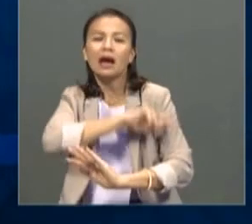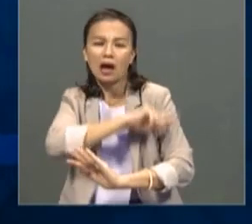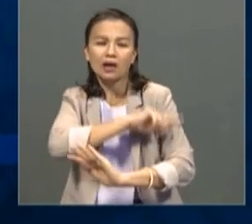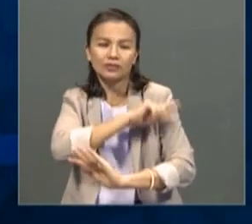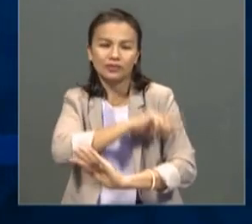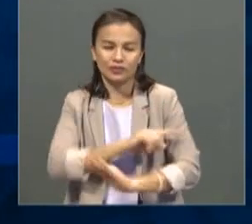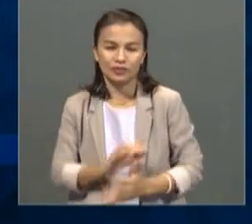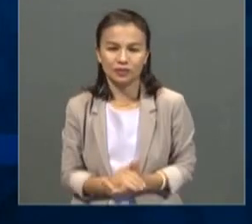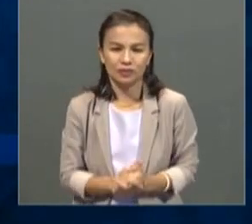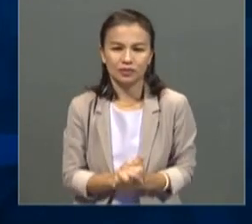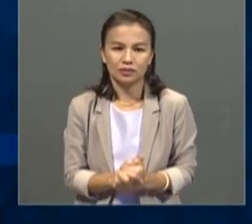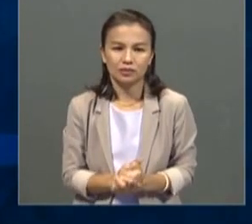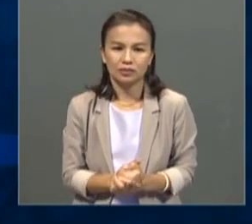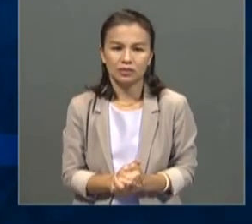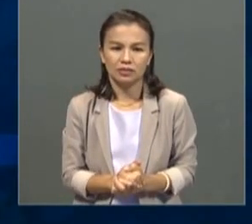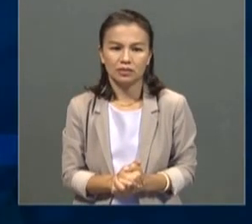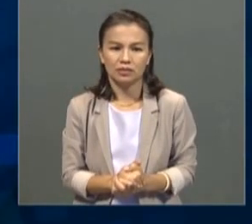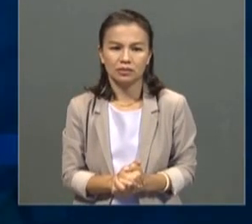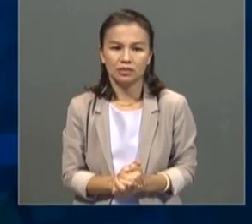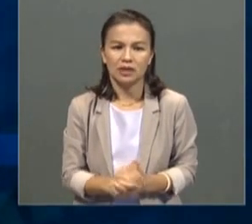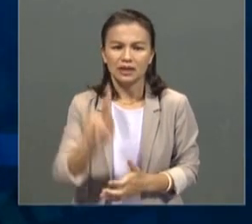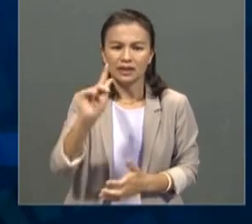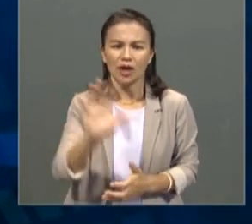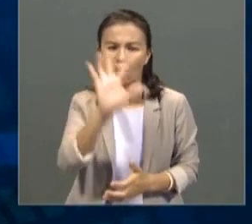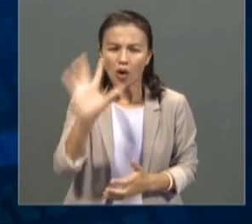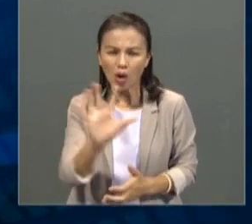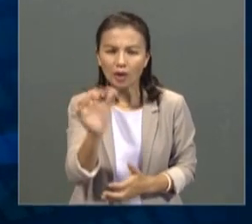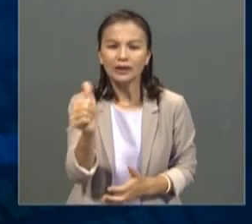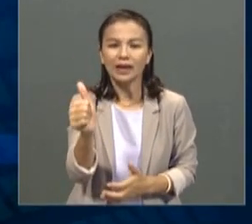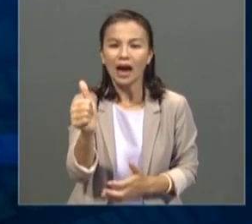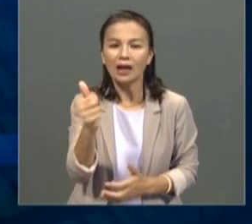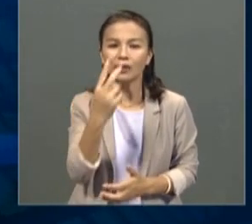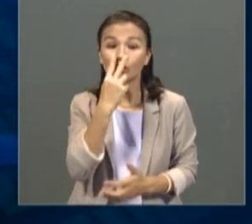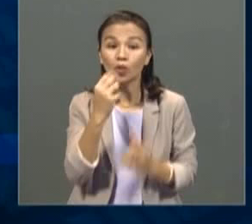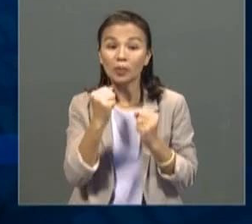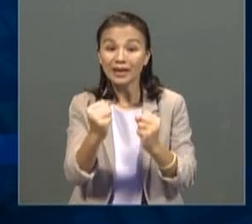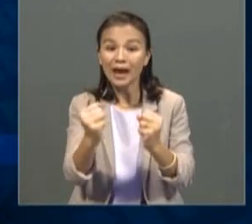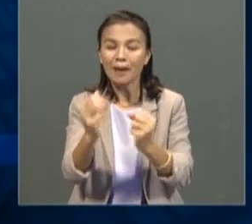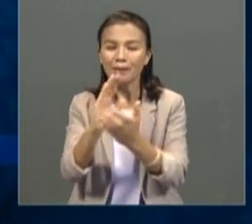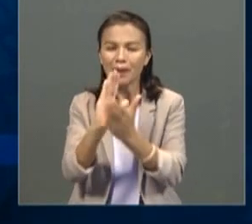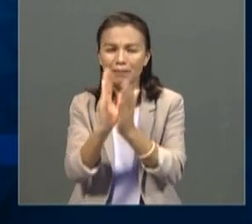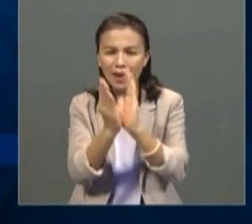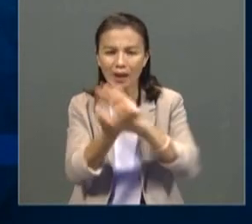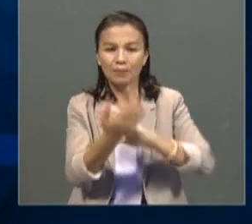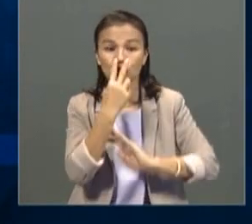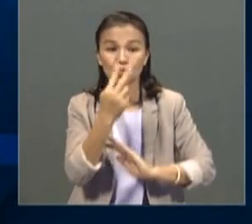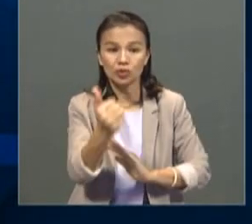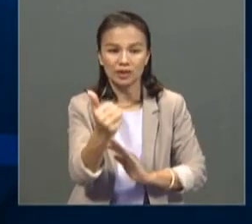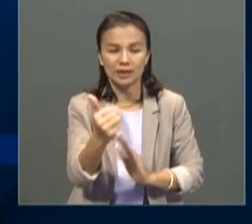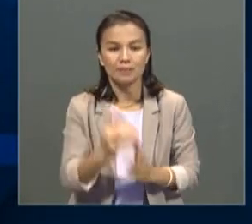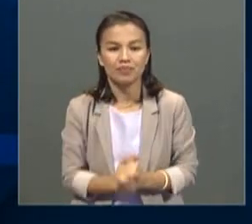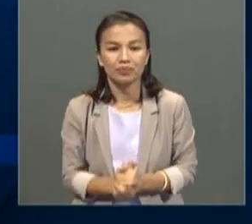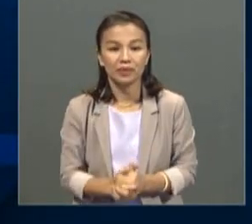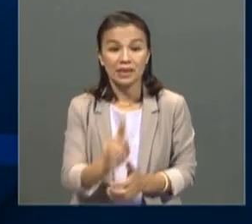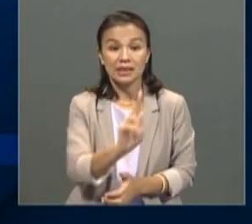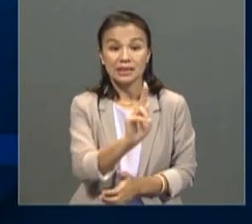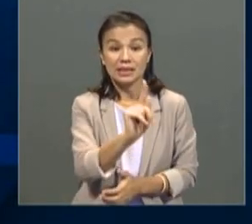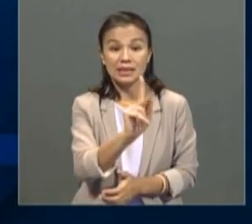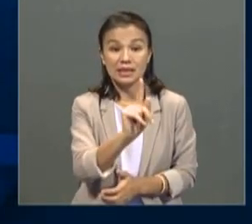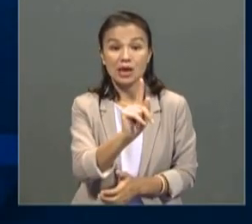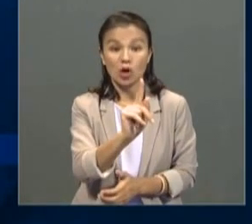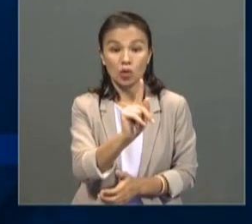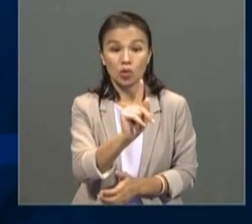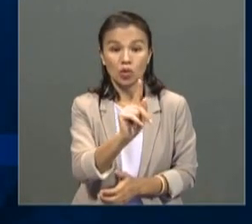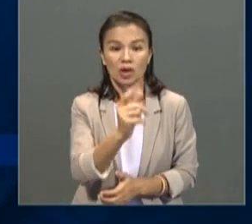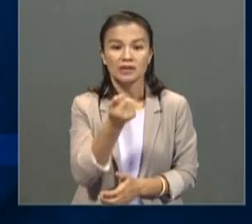เนาะบางจังโรที่มีกูยาวตัวเลยสุดาผิวเนี่ยเนี่ยนิสัยเด็ดเปล่าเนาะเนาะยาวเลี้ยวจะนอนรวนน้าไปมาเปลี่ยนไปด้วยหรือเปล่า